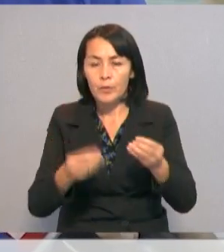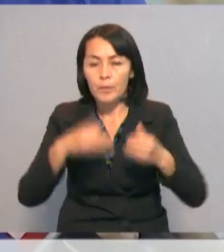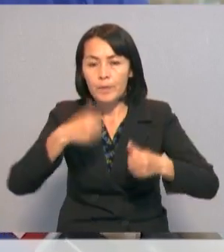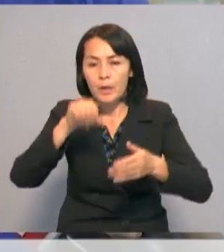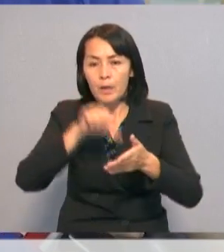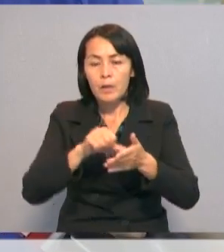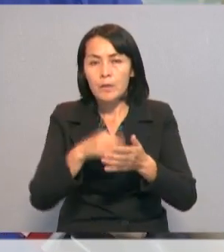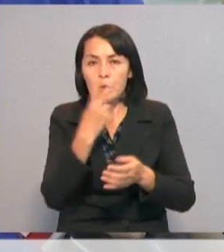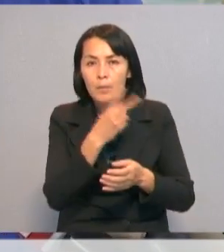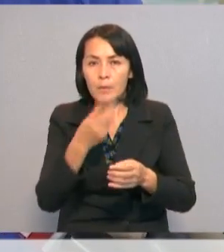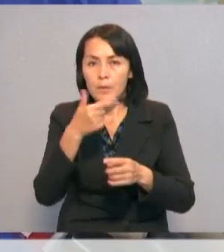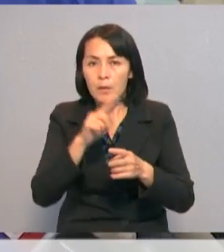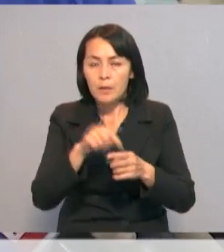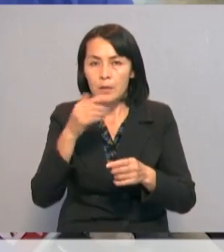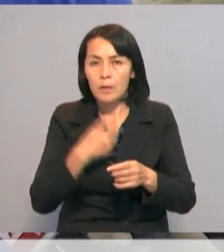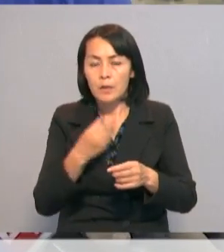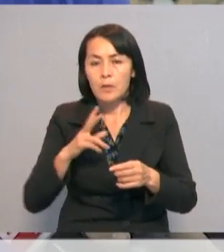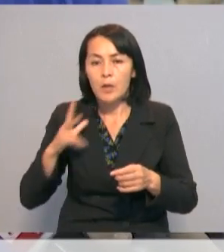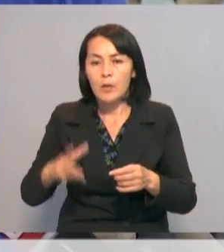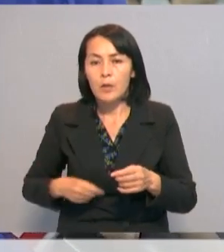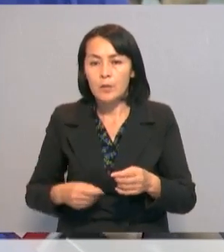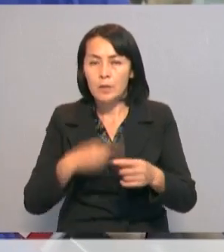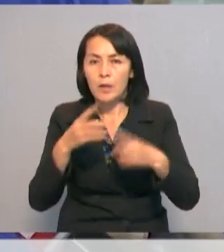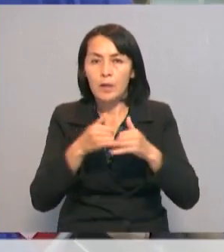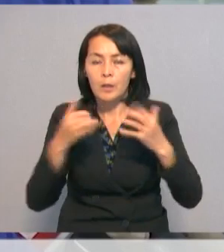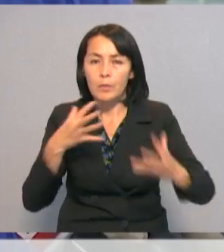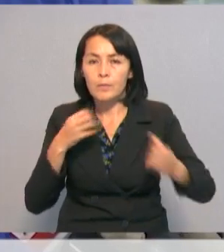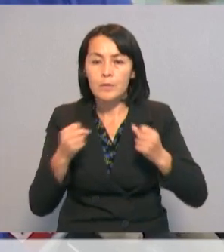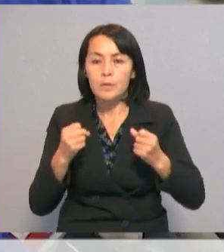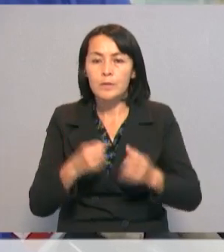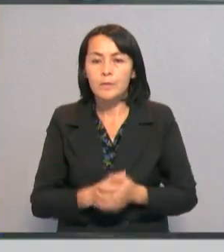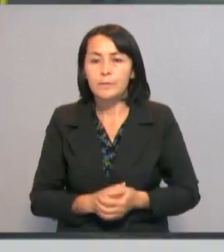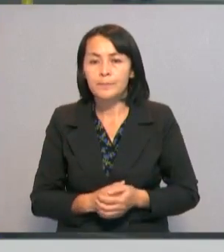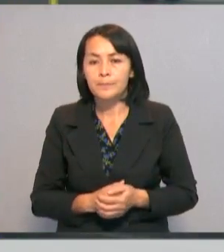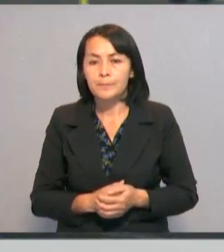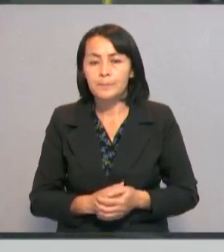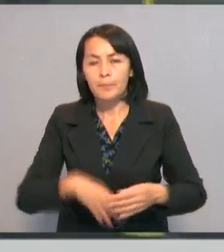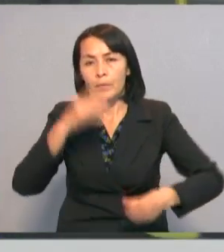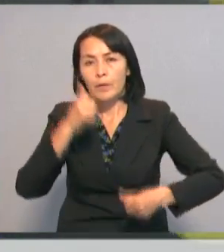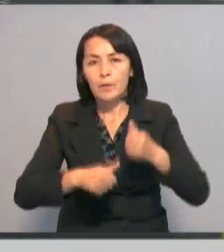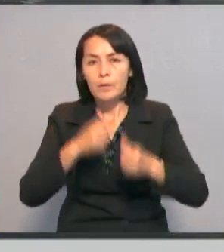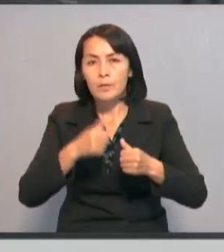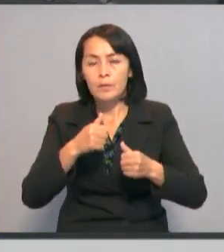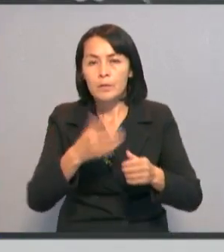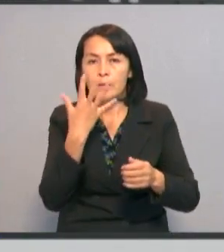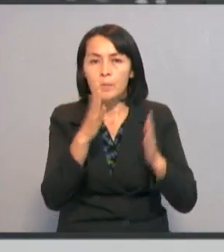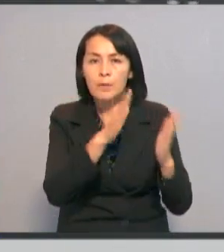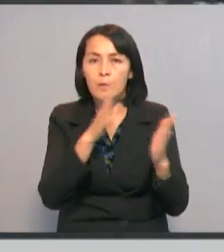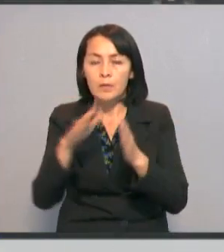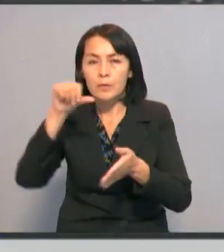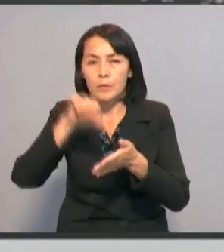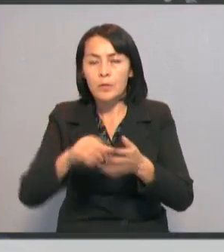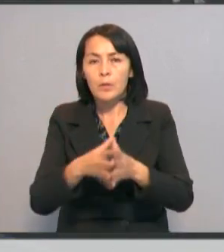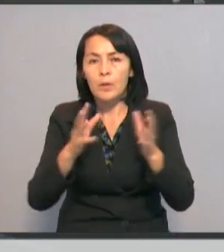соревнования чтобы показать это событие нашей дочери для пропаганды здорового образа жизни в конкурсе состоящем из пяти этапов примут